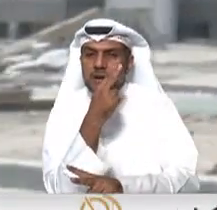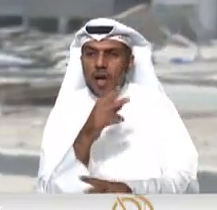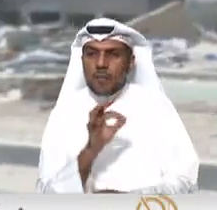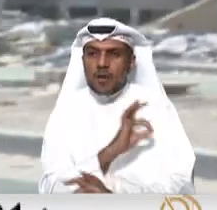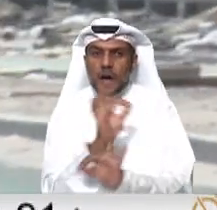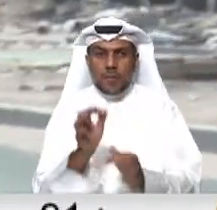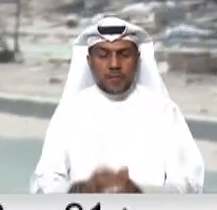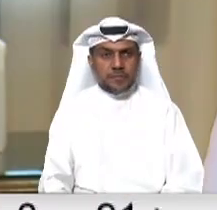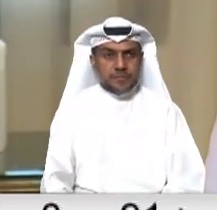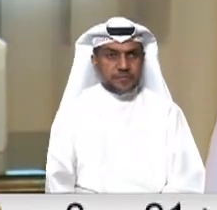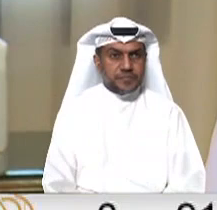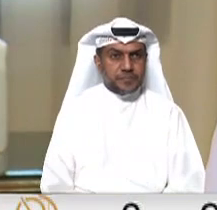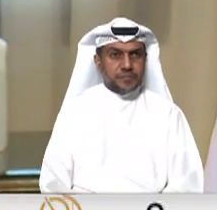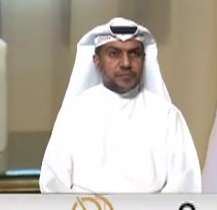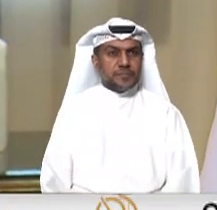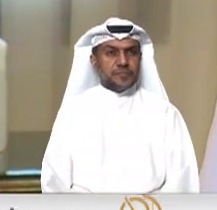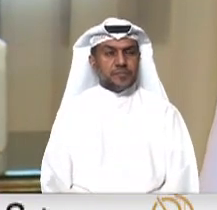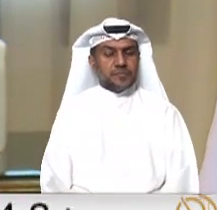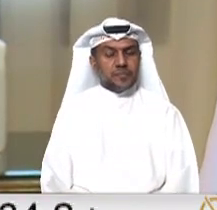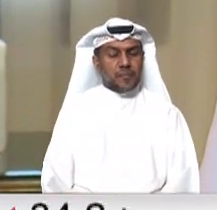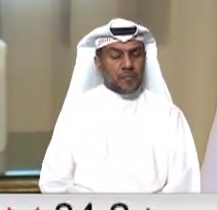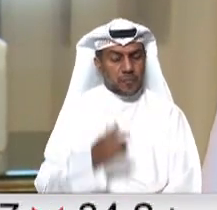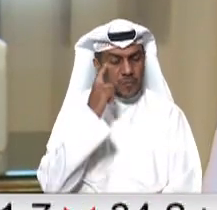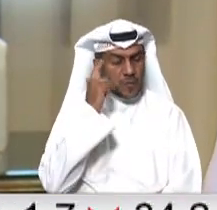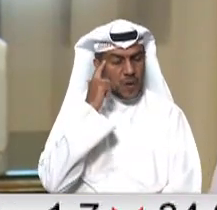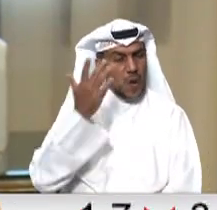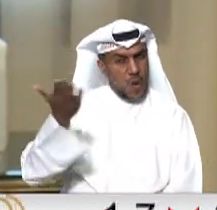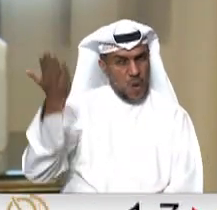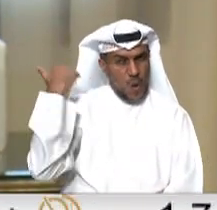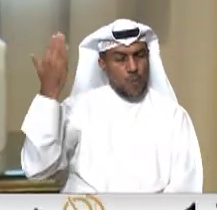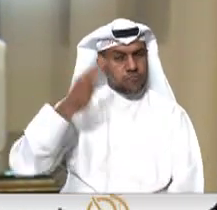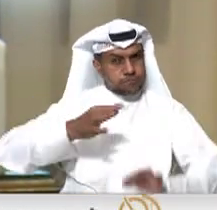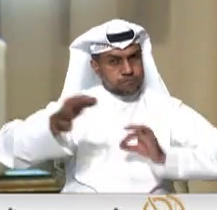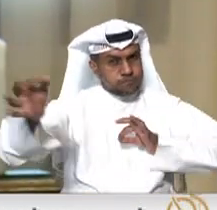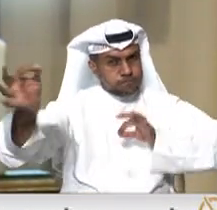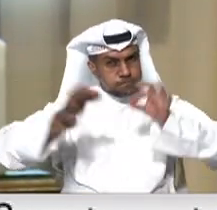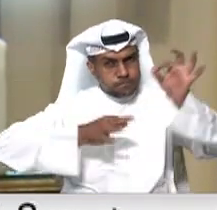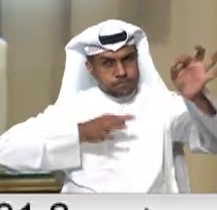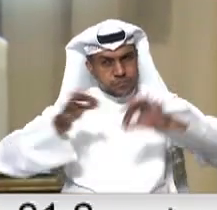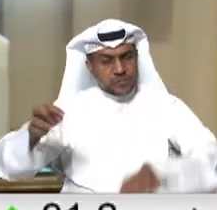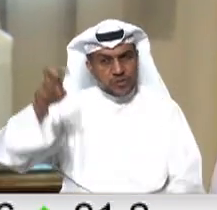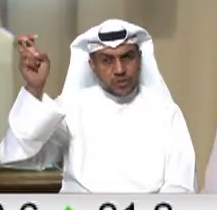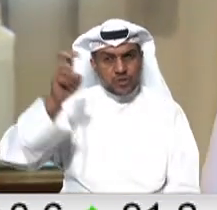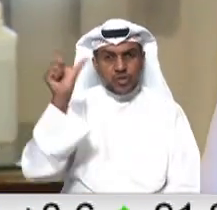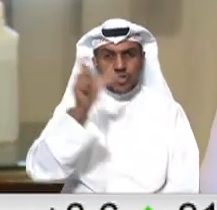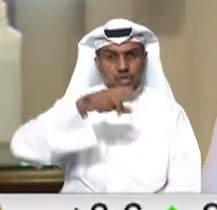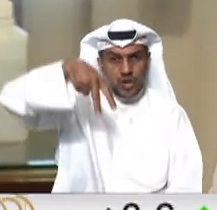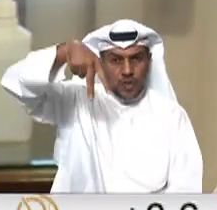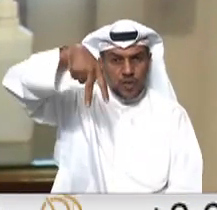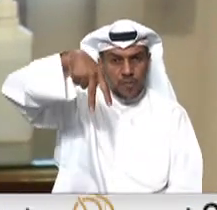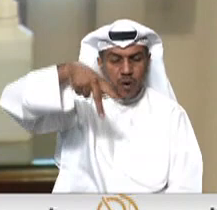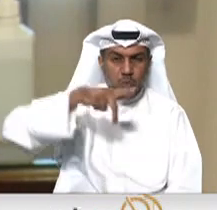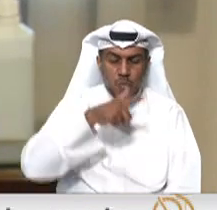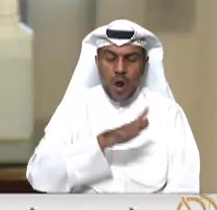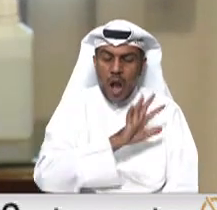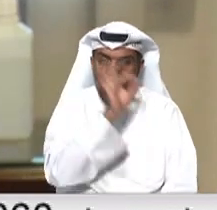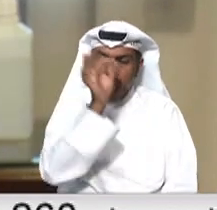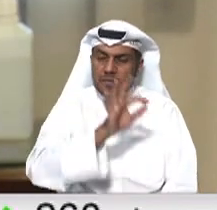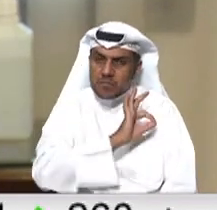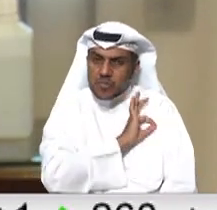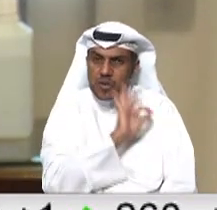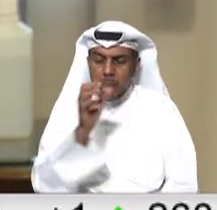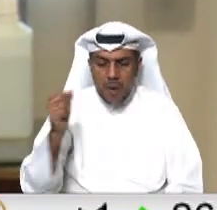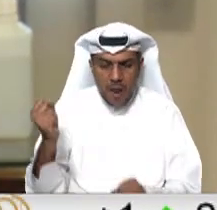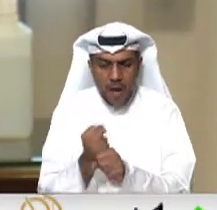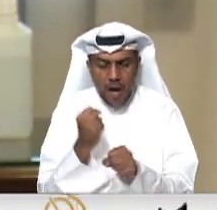والمراكز الخدمية. وضعنا خطة مدروسة إن في نهاية 8 أن نكون قد أنهينا جميع الأعمال المرتبطة